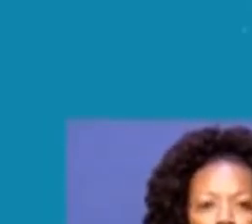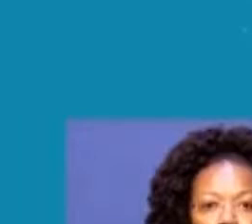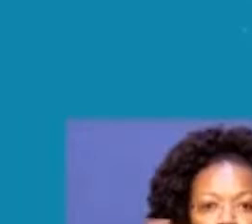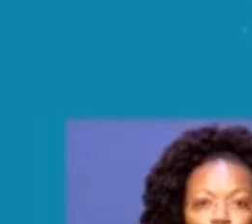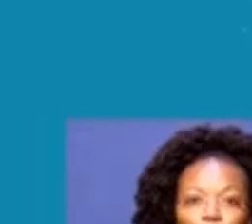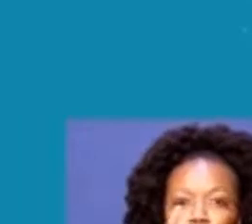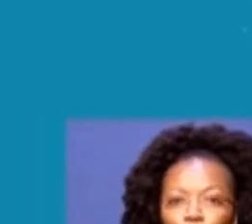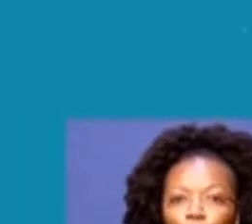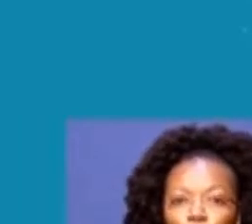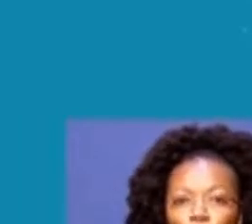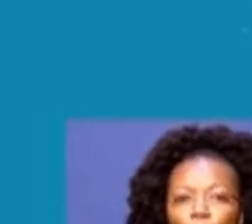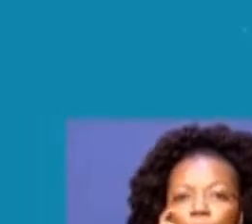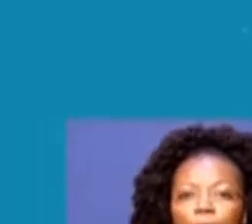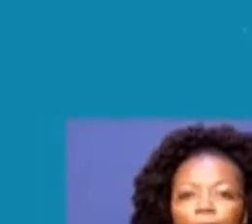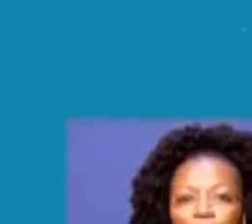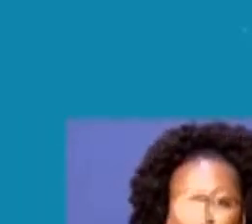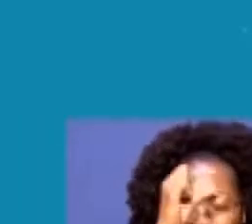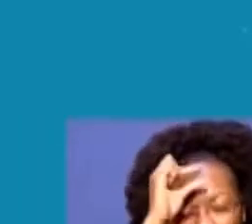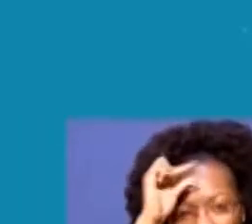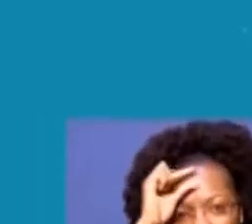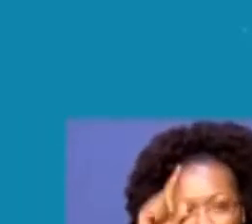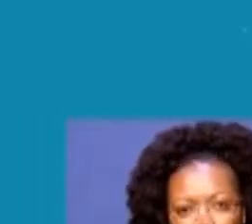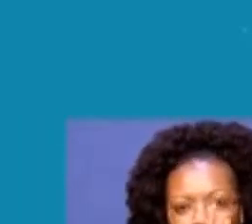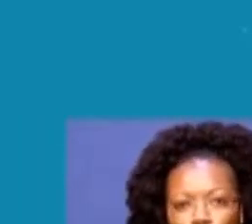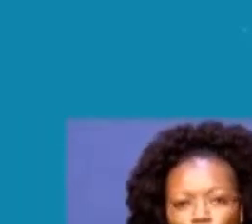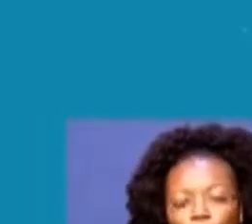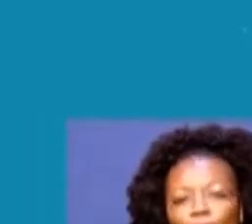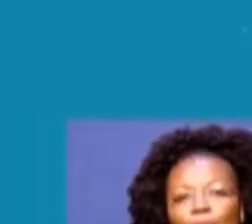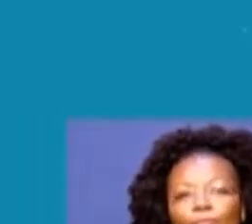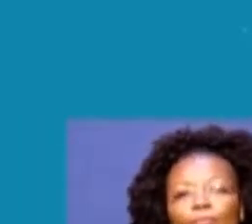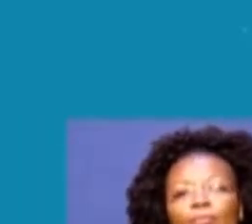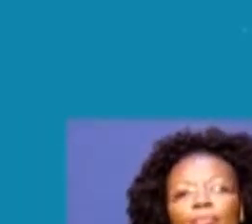Ujumbe huu umeletwa kwako na serikali ya Kenya.